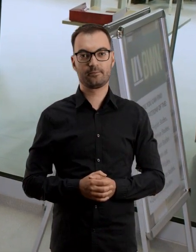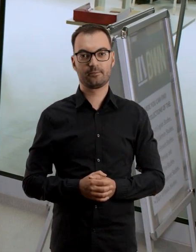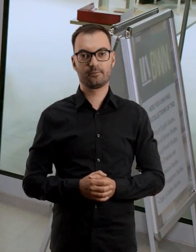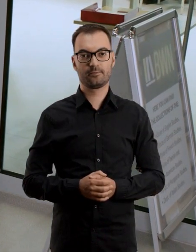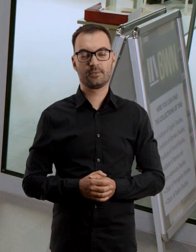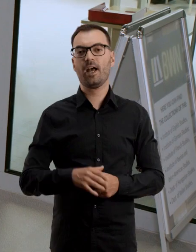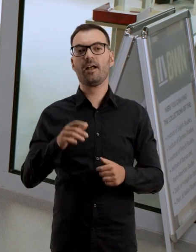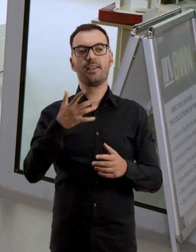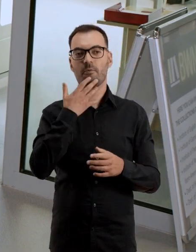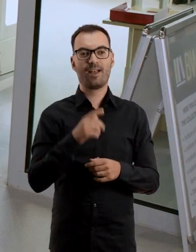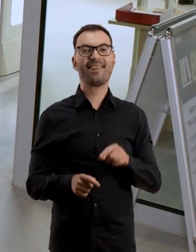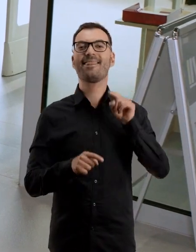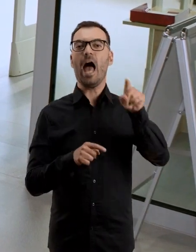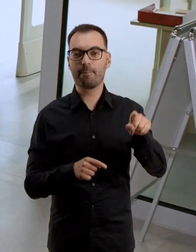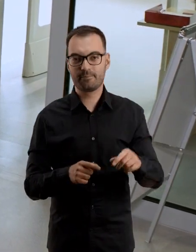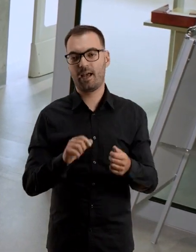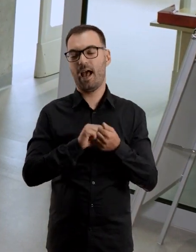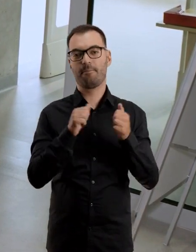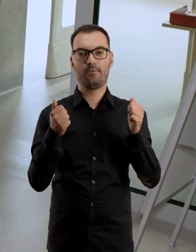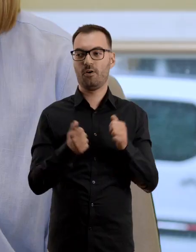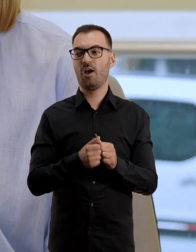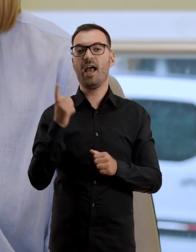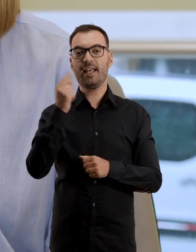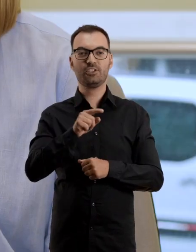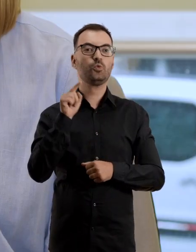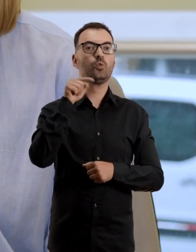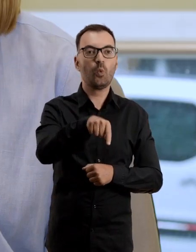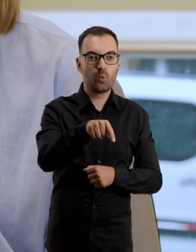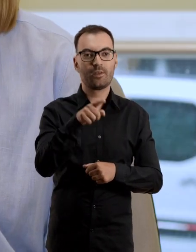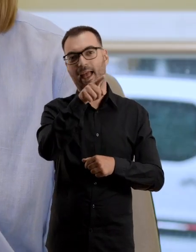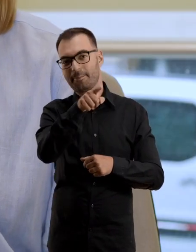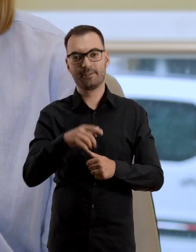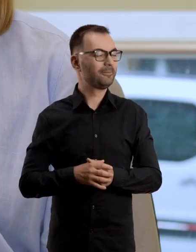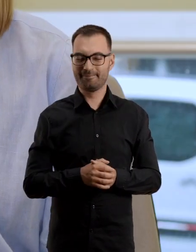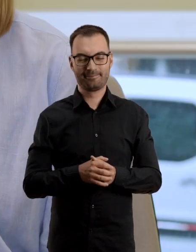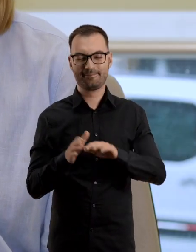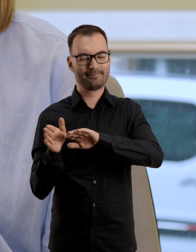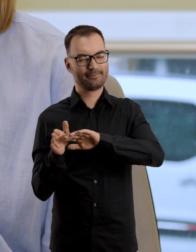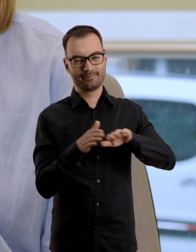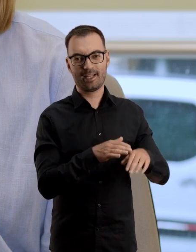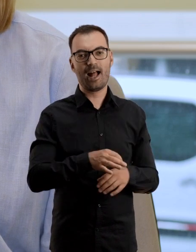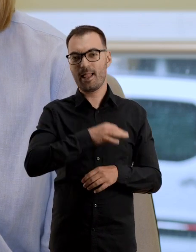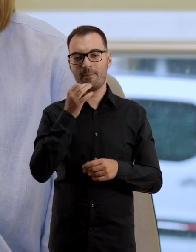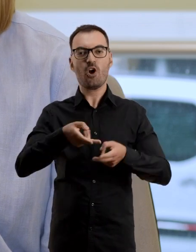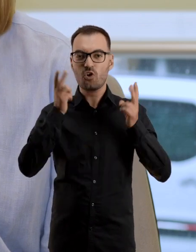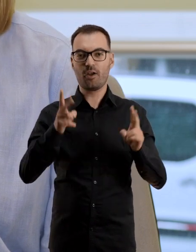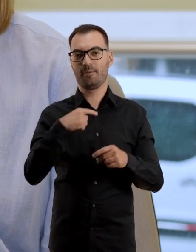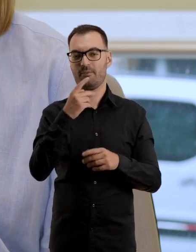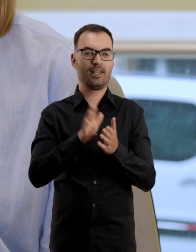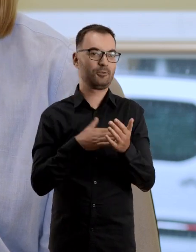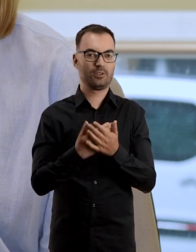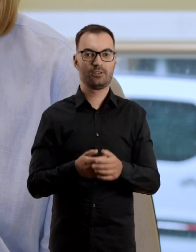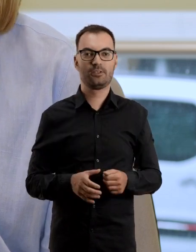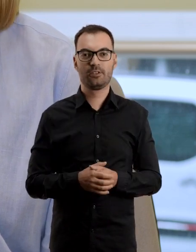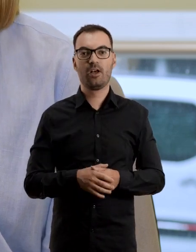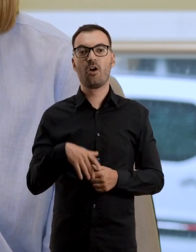sformułowań jak coś znajduje się tam albo idź w tę stronę i zamieńmy to na bardziej konkretne